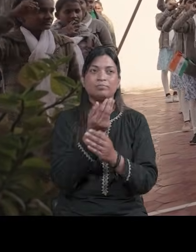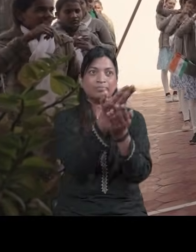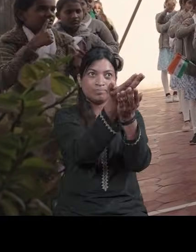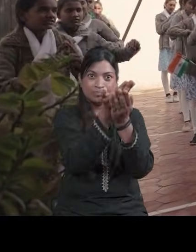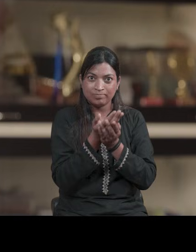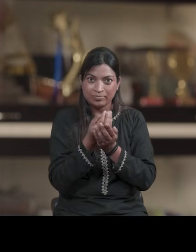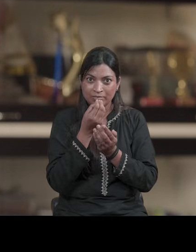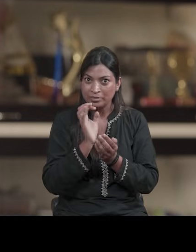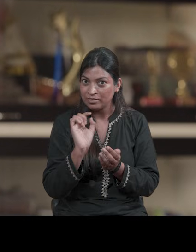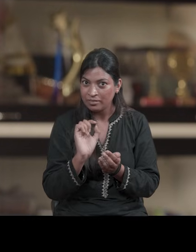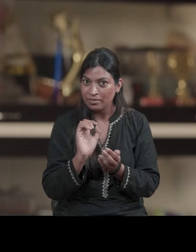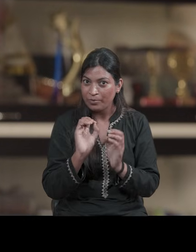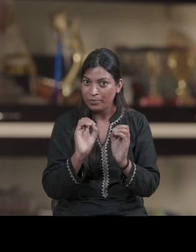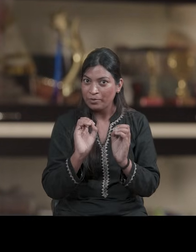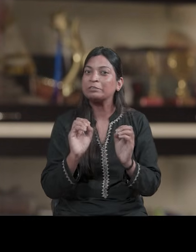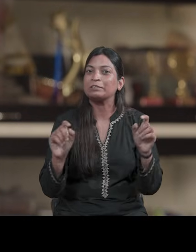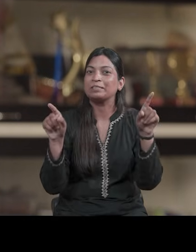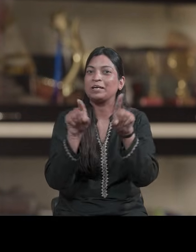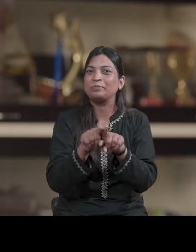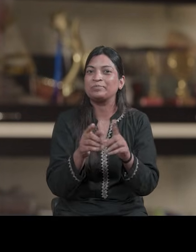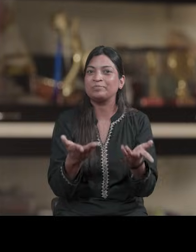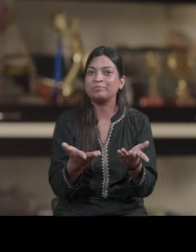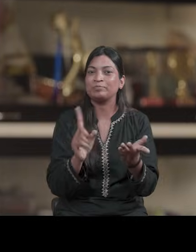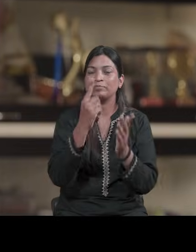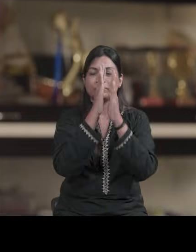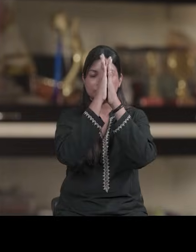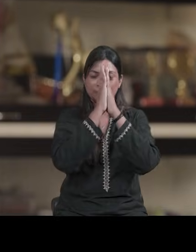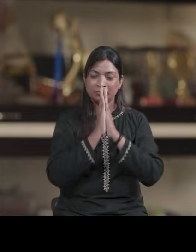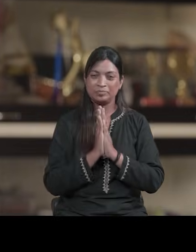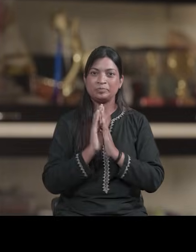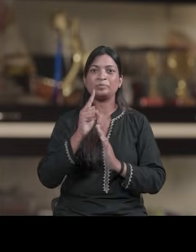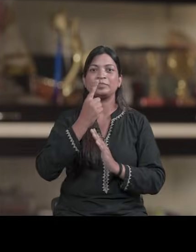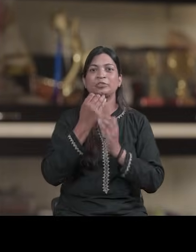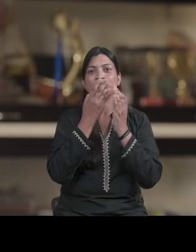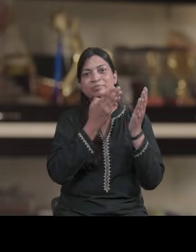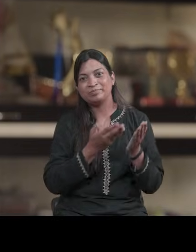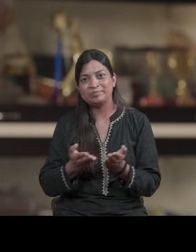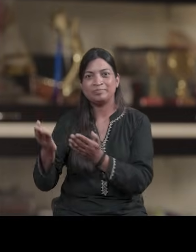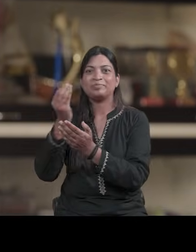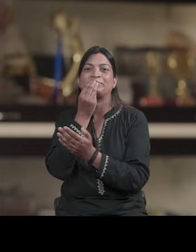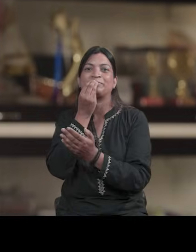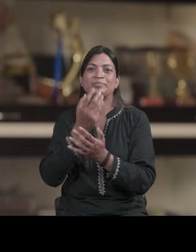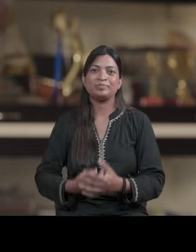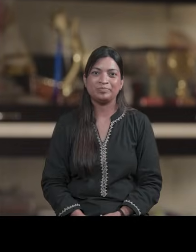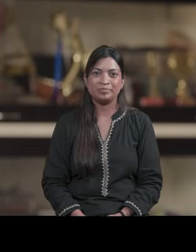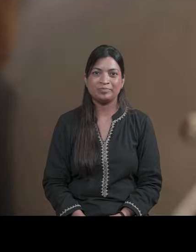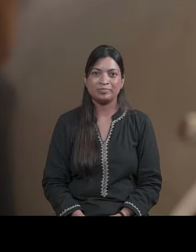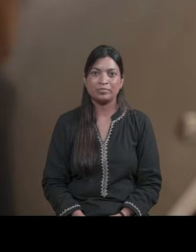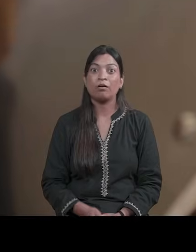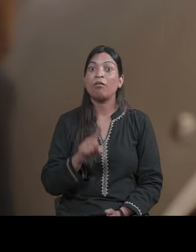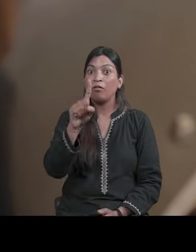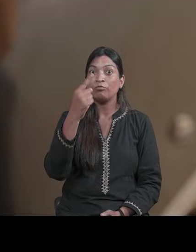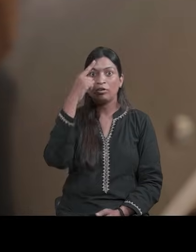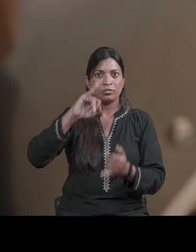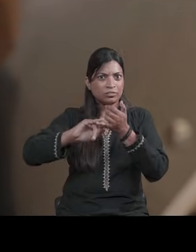लेते, तो वो होता है। संडेज़ को हमें ना बच्चों को छुट्टी होती है ना, तो स्किल डेवलपमेंट के लिए उनको किचन